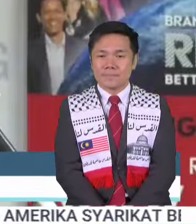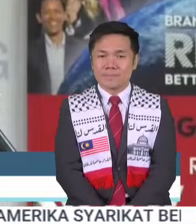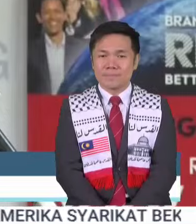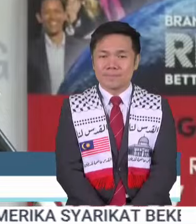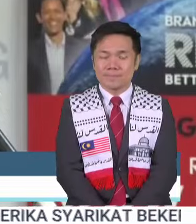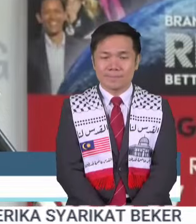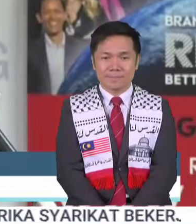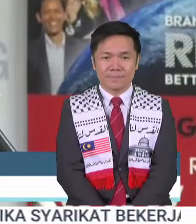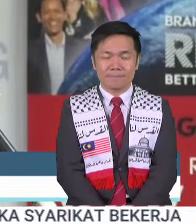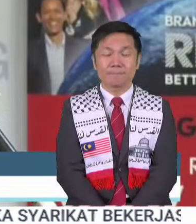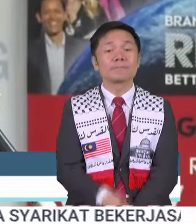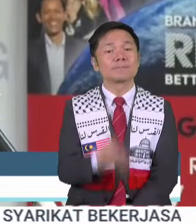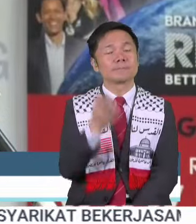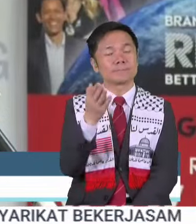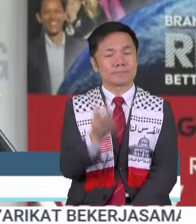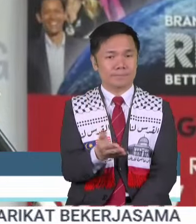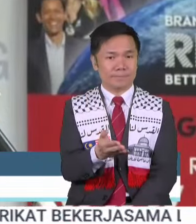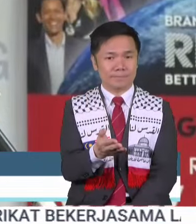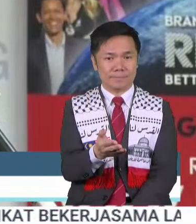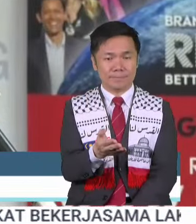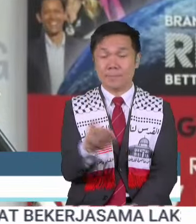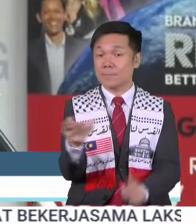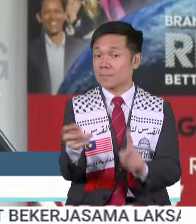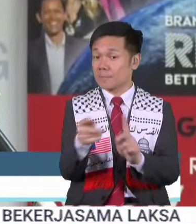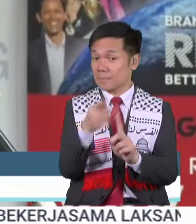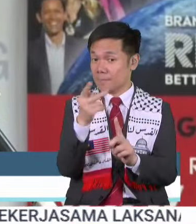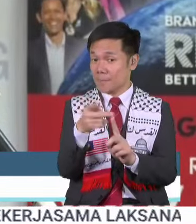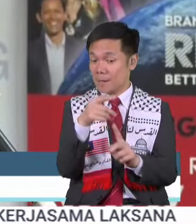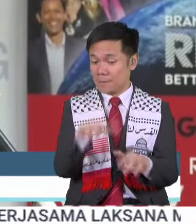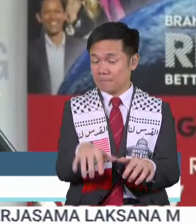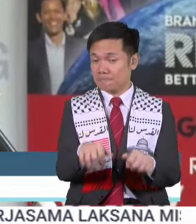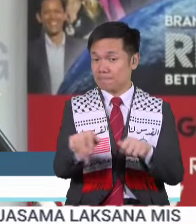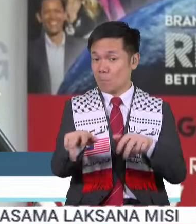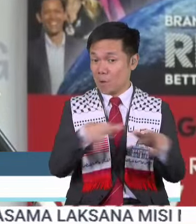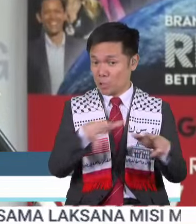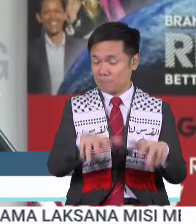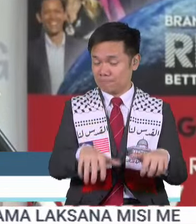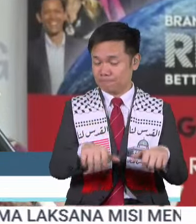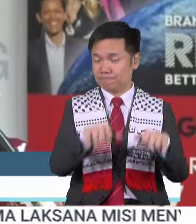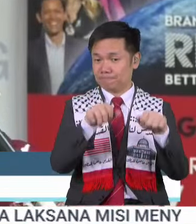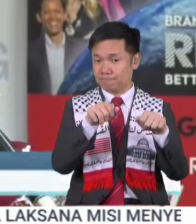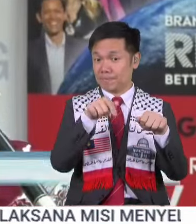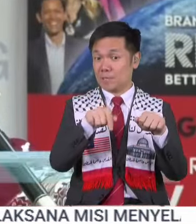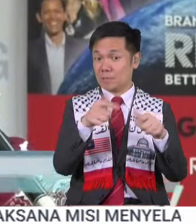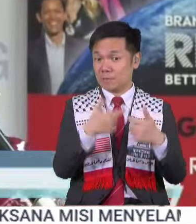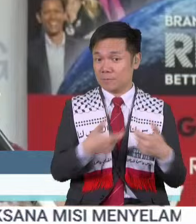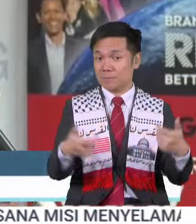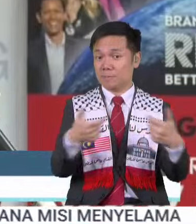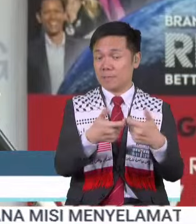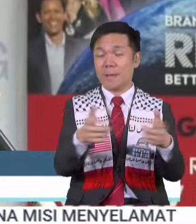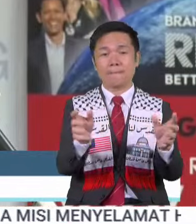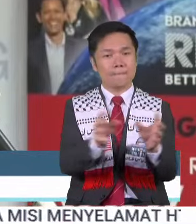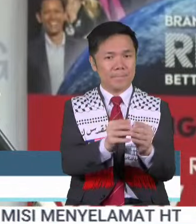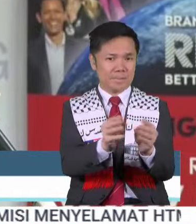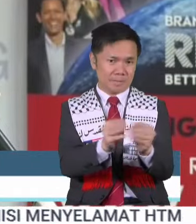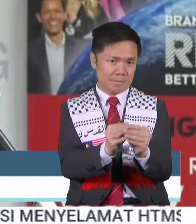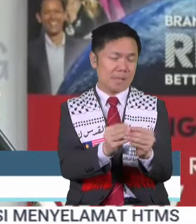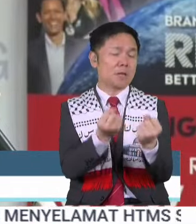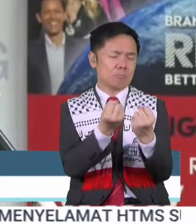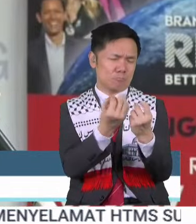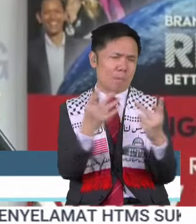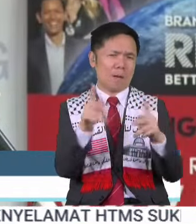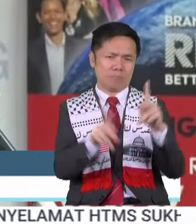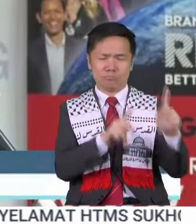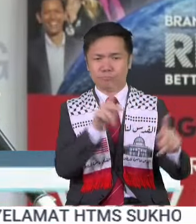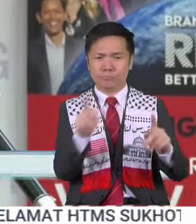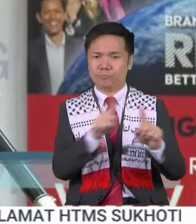itu Penang as a call host the Congress is expected to draw a divers